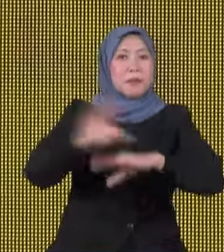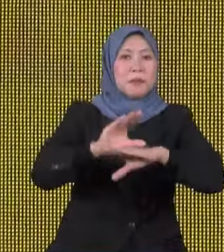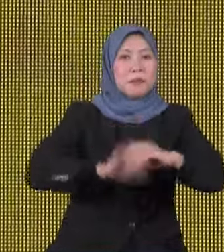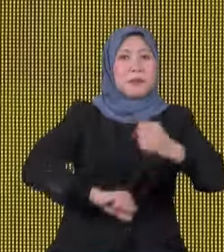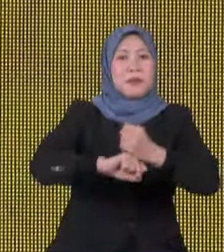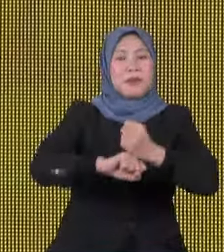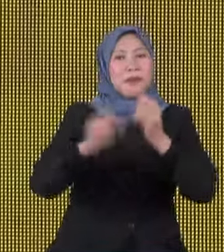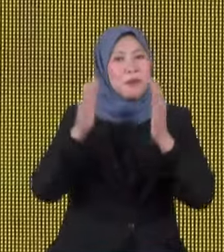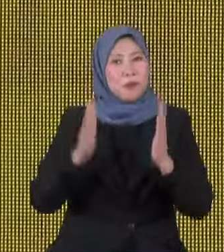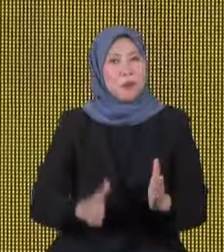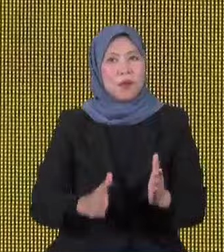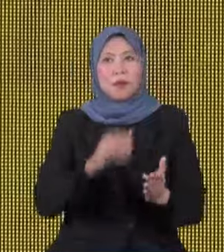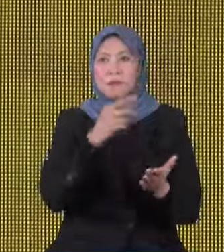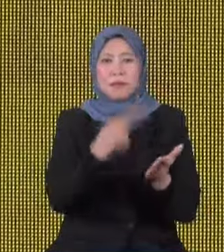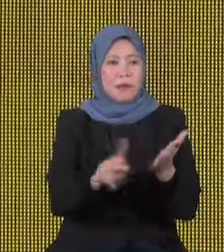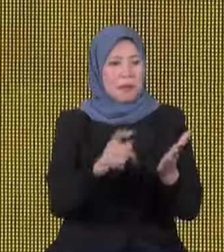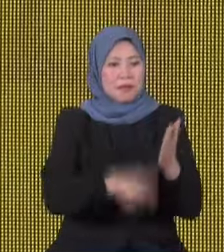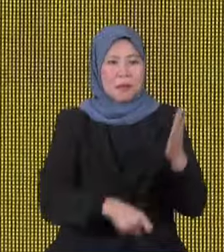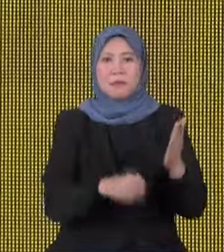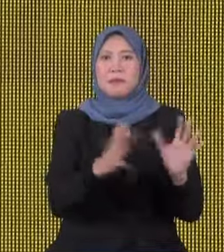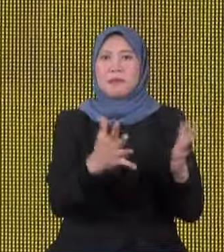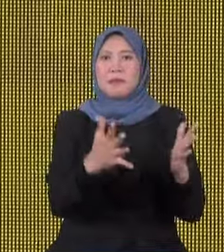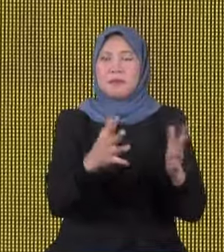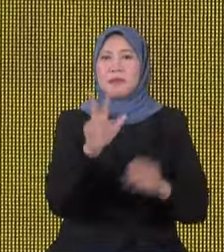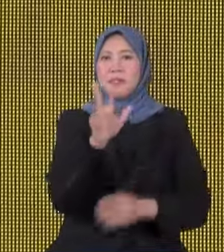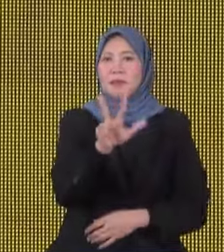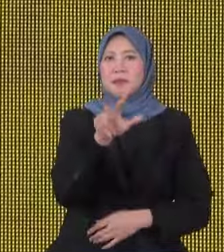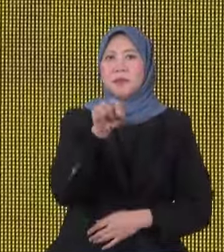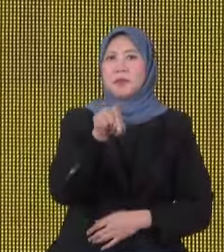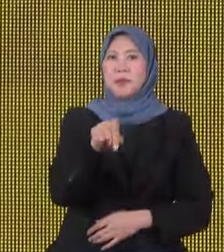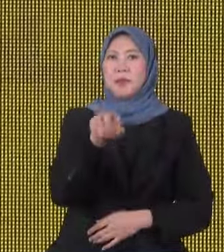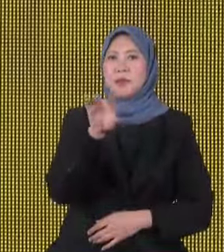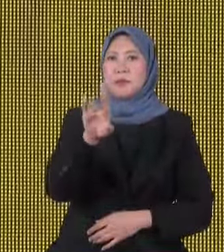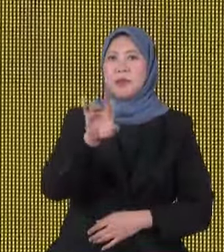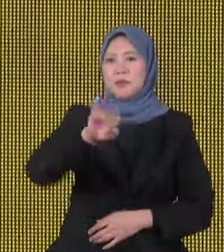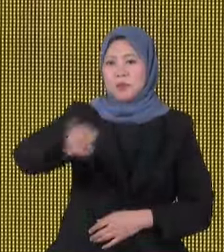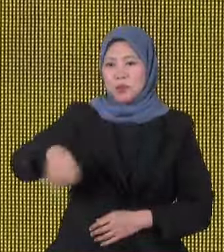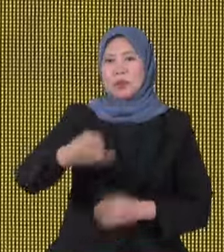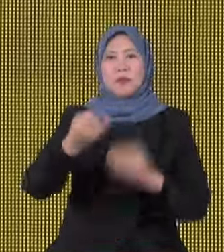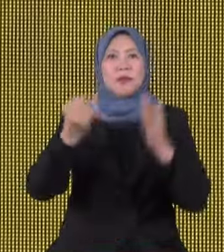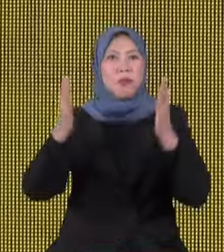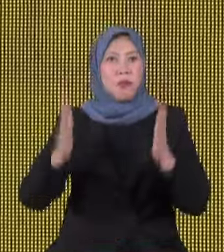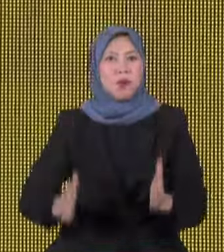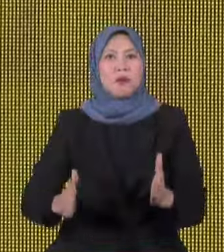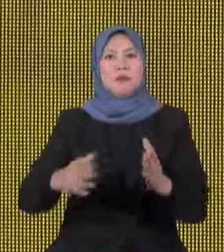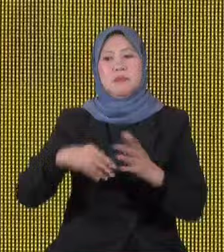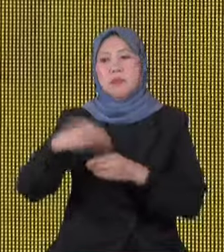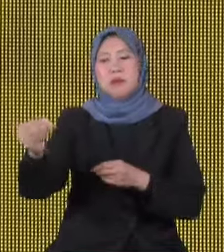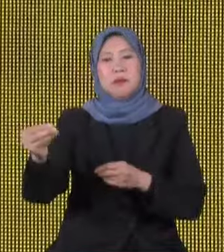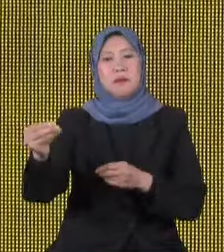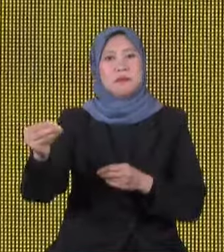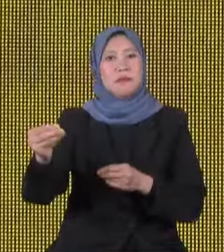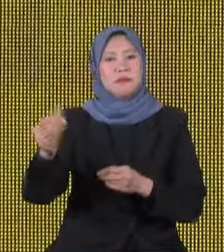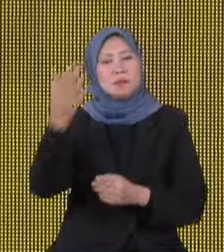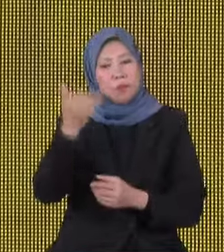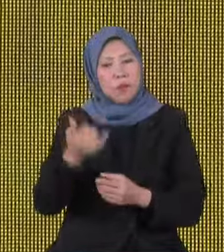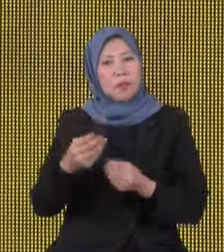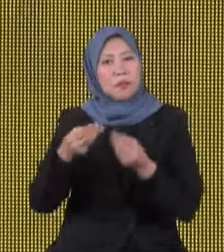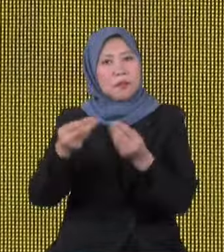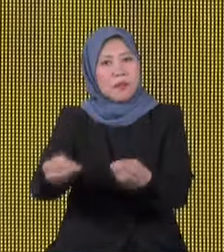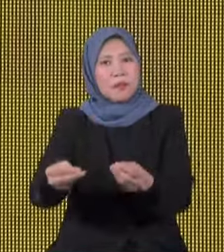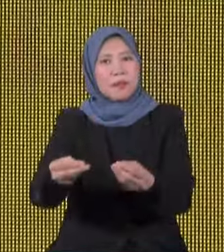kepada orang yang tidak bayar cukai? 38 juta rakyat asing. Mengapa harus beri